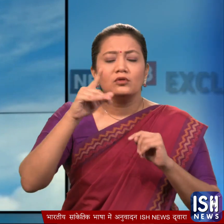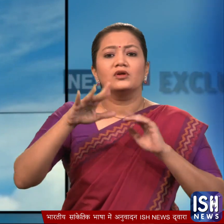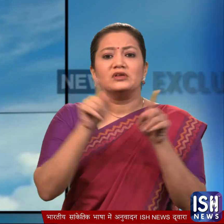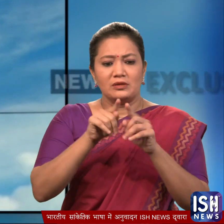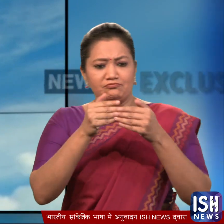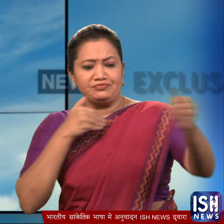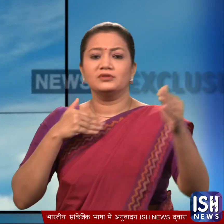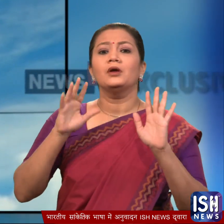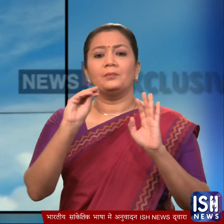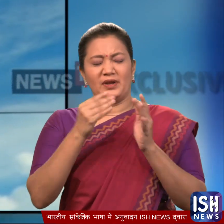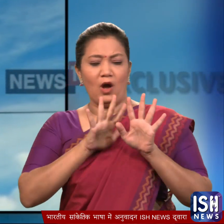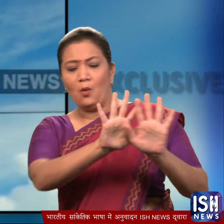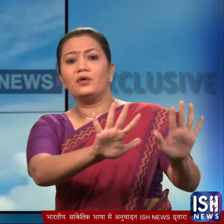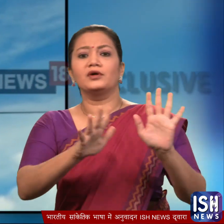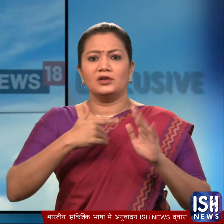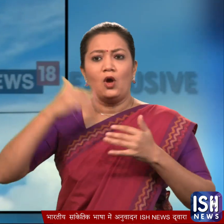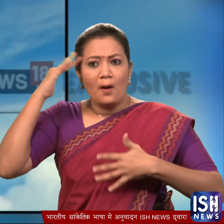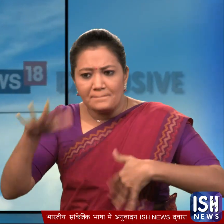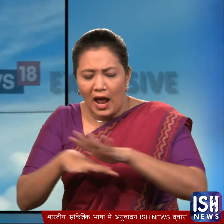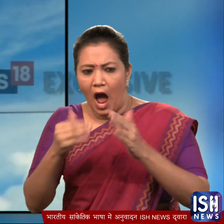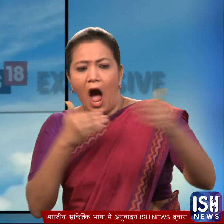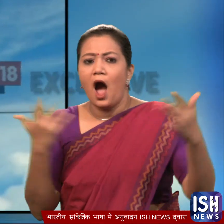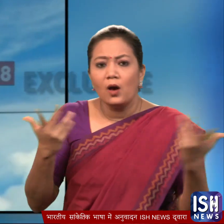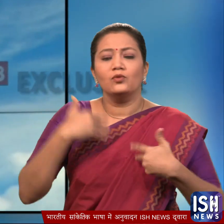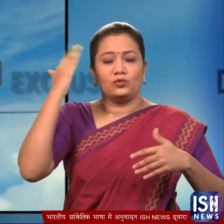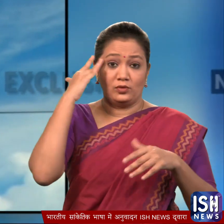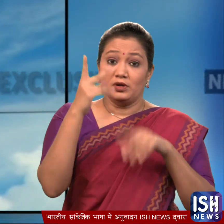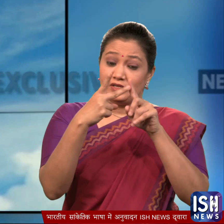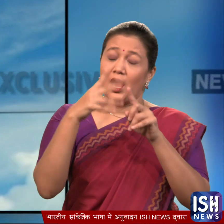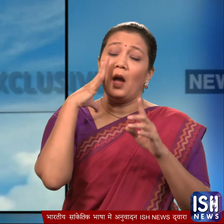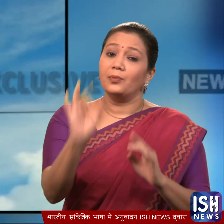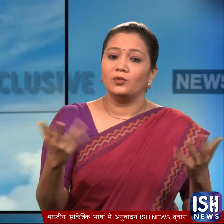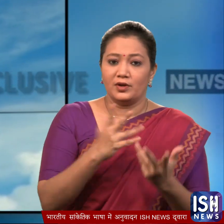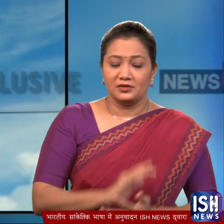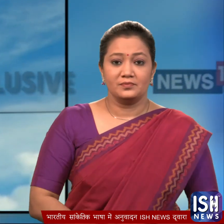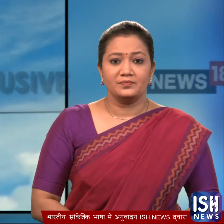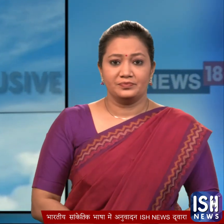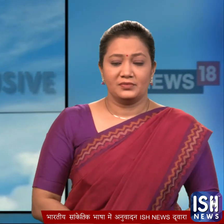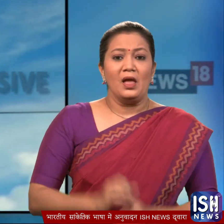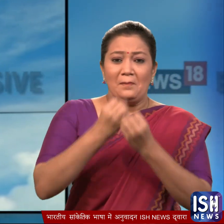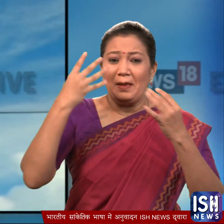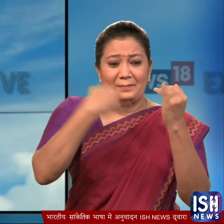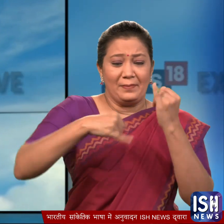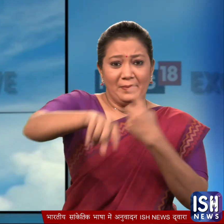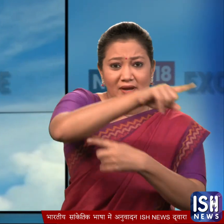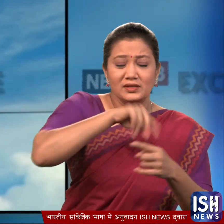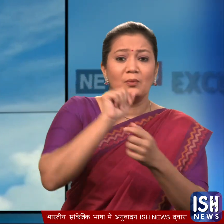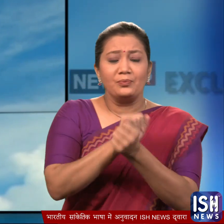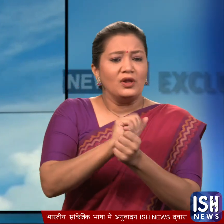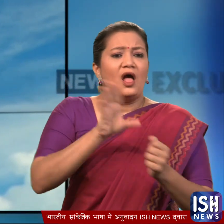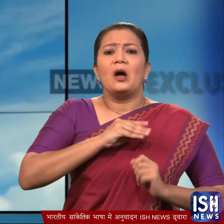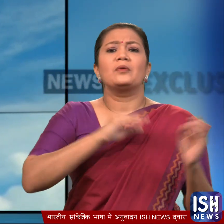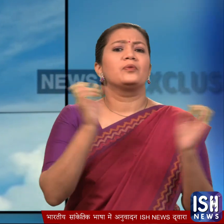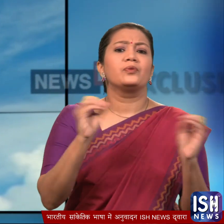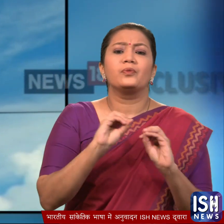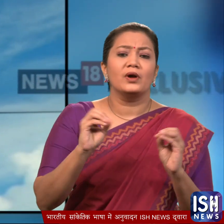ऐसे गुंडे बदमाशों से दूर रहेंगे, उनसे बचने के इंतजाम कर पाएंगे। दूसरी वजह ज्यादा महत्वपूर्ण है। ऐसे ज्यादातर गुंडे बदमाशों को कानून का